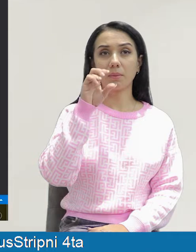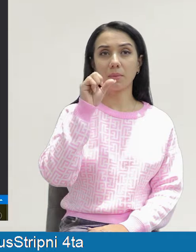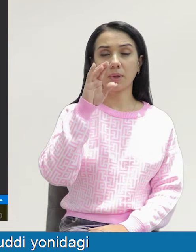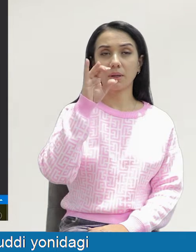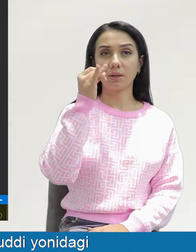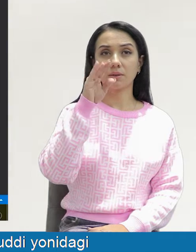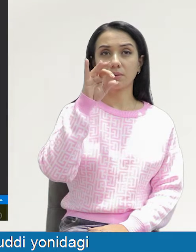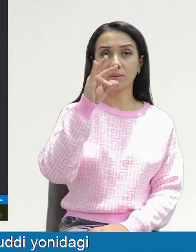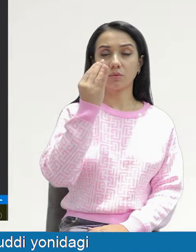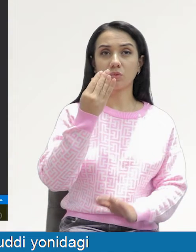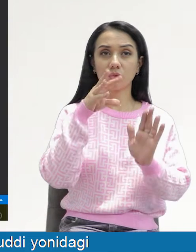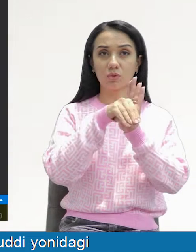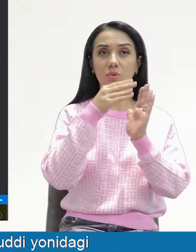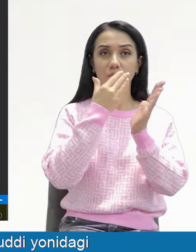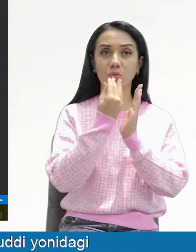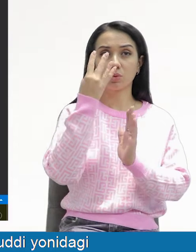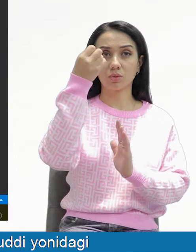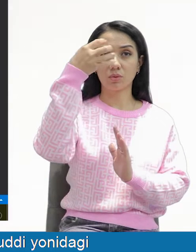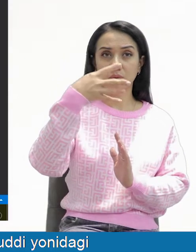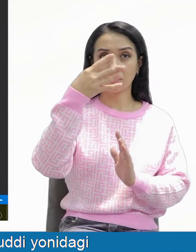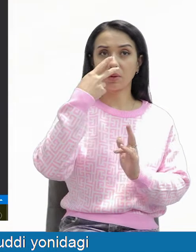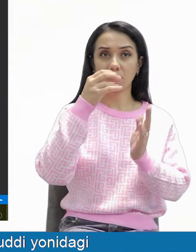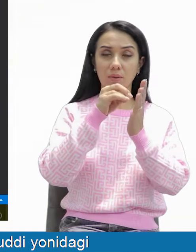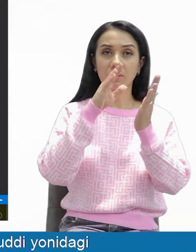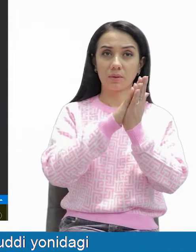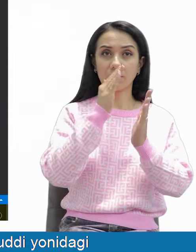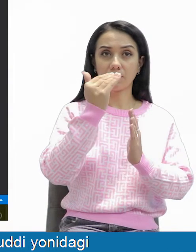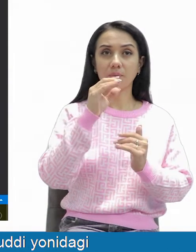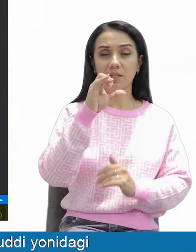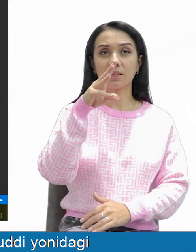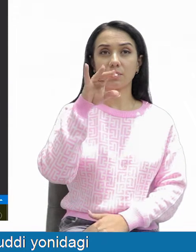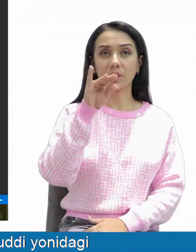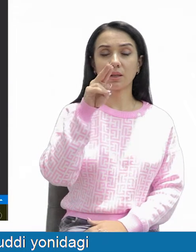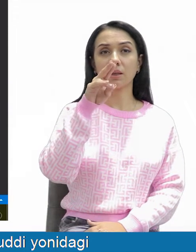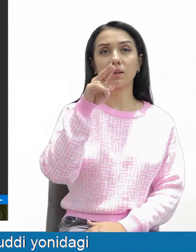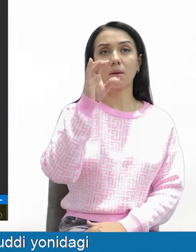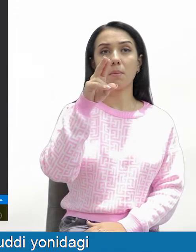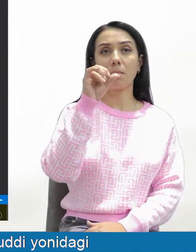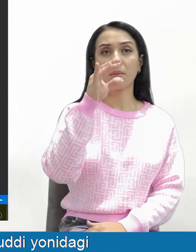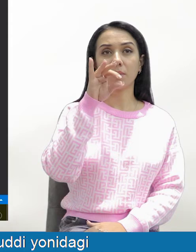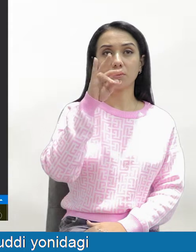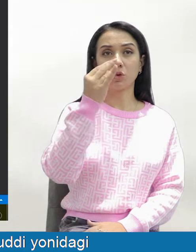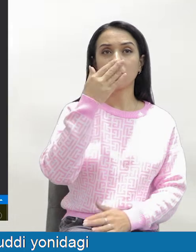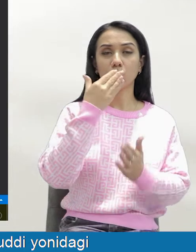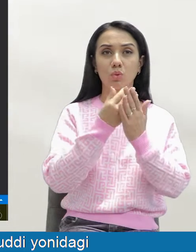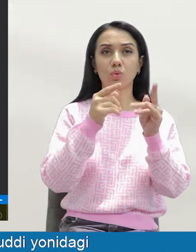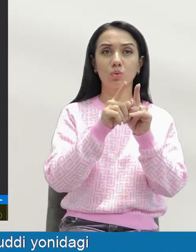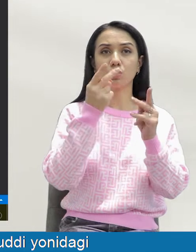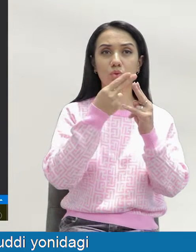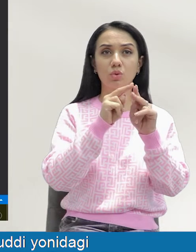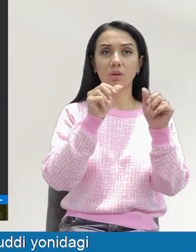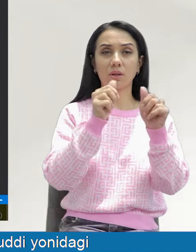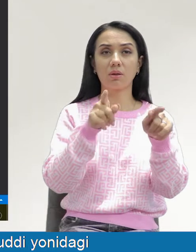ichiga to'rtta komponentani mana oladi. Split button bor ekan. Split buttonni ham xuddi shu narsa. Xuddi shu narsa,